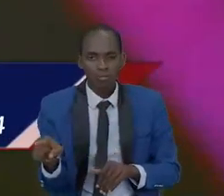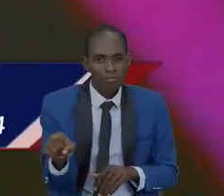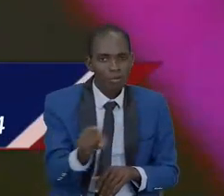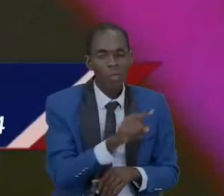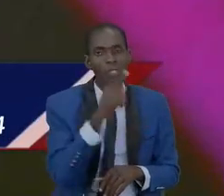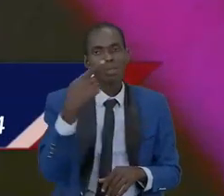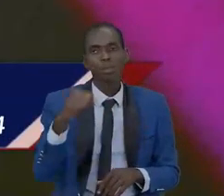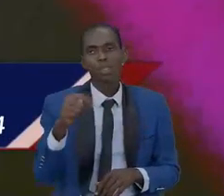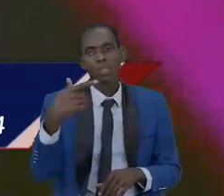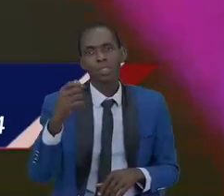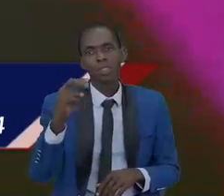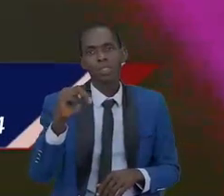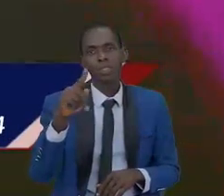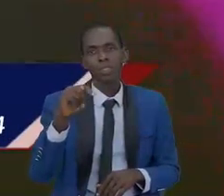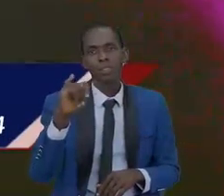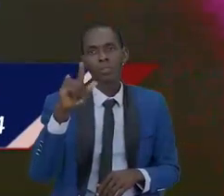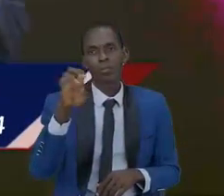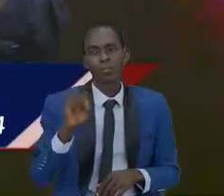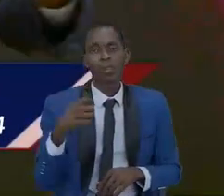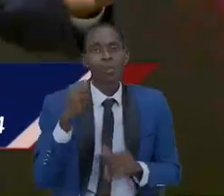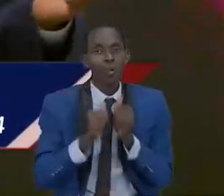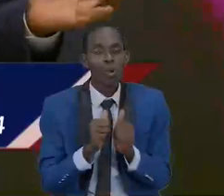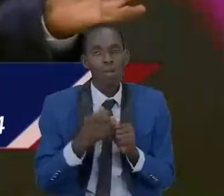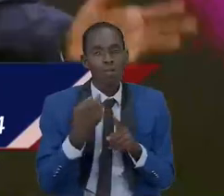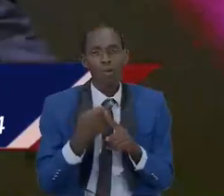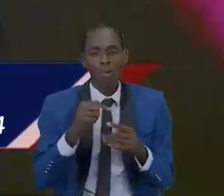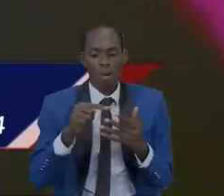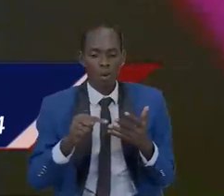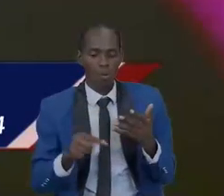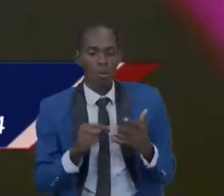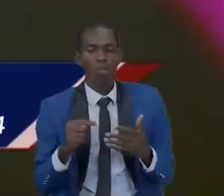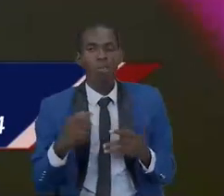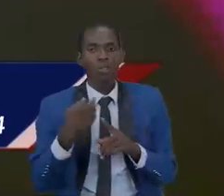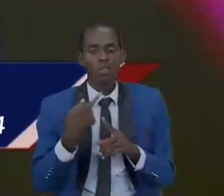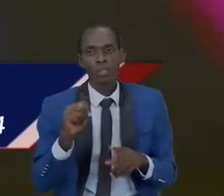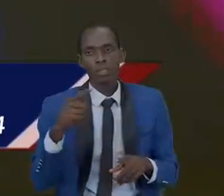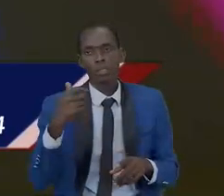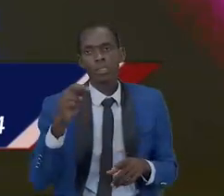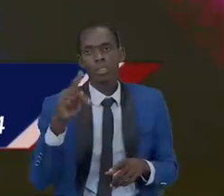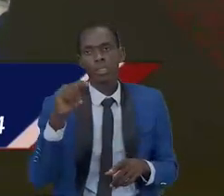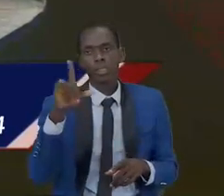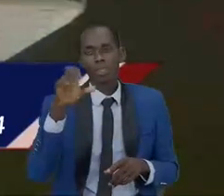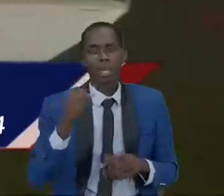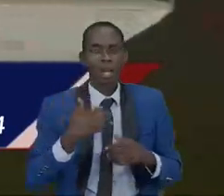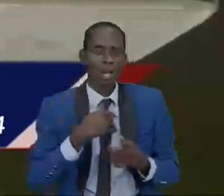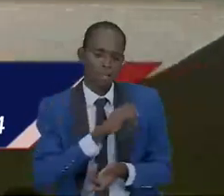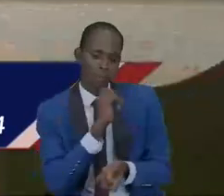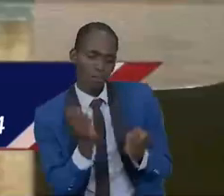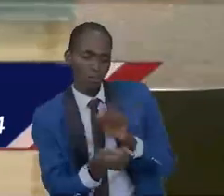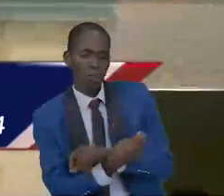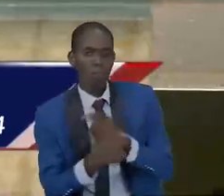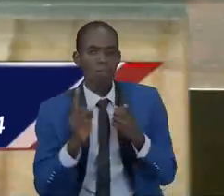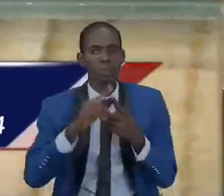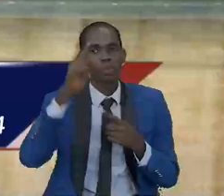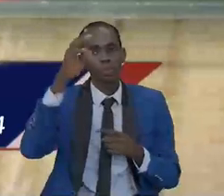à ceux des païens qui se convertissent à Dieu il n'avait pas la circoncision